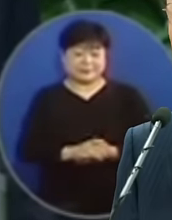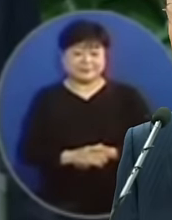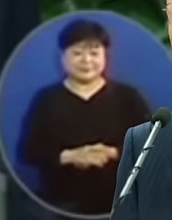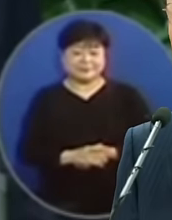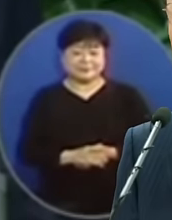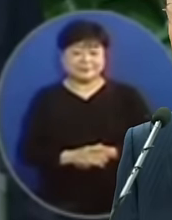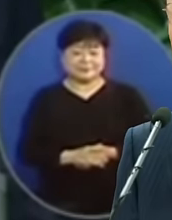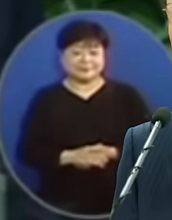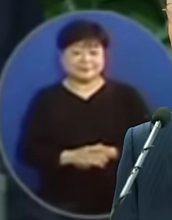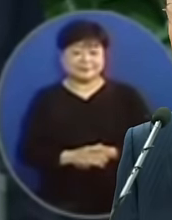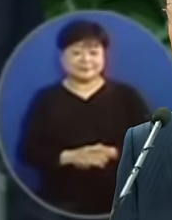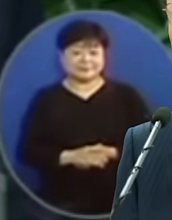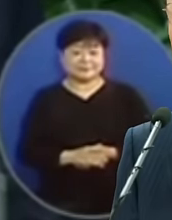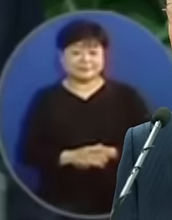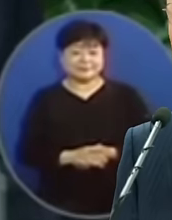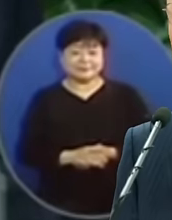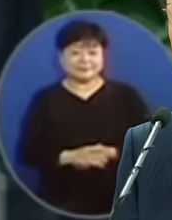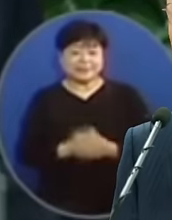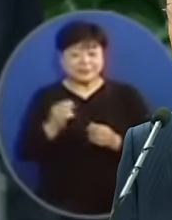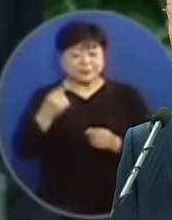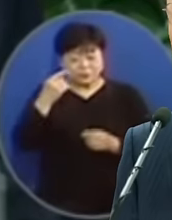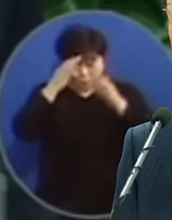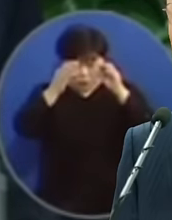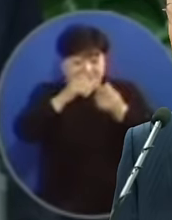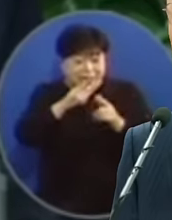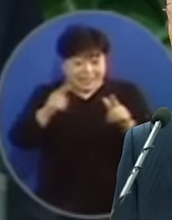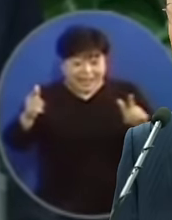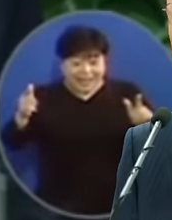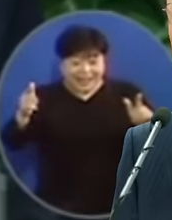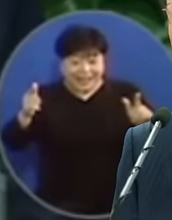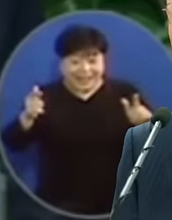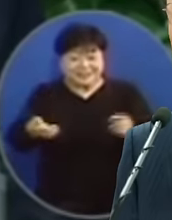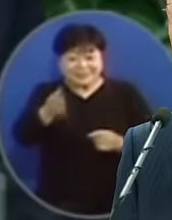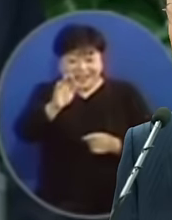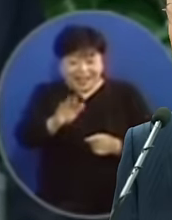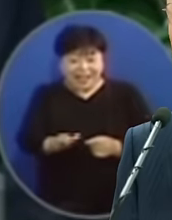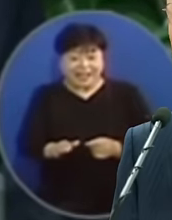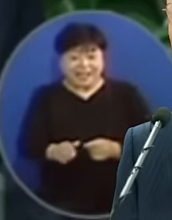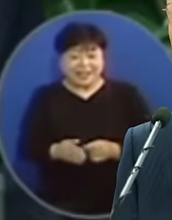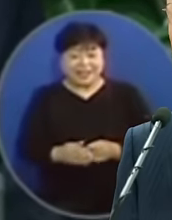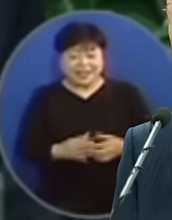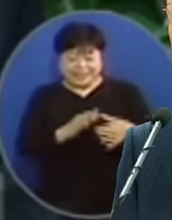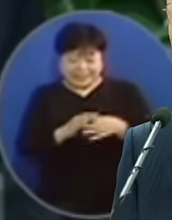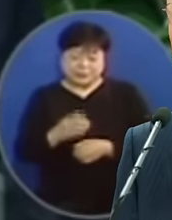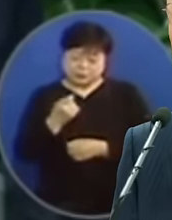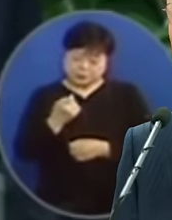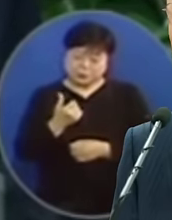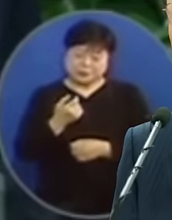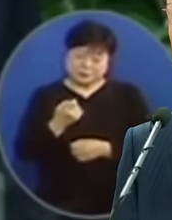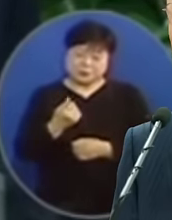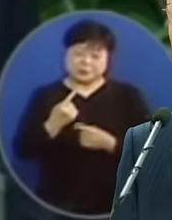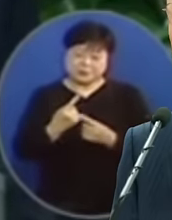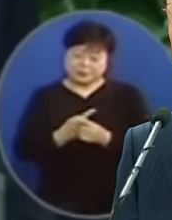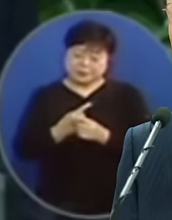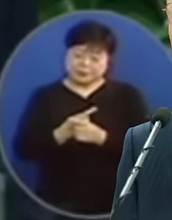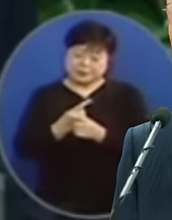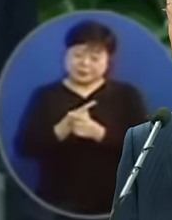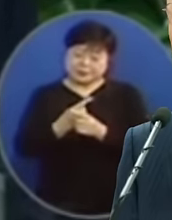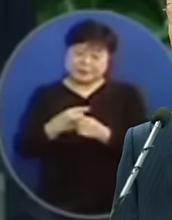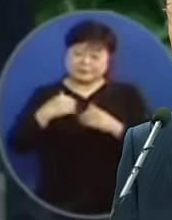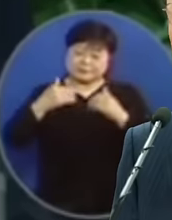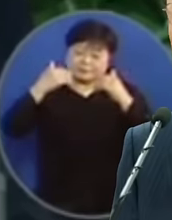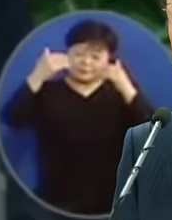있습니까? 사람의 눈에 안 보이면서도 그러나 계속해서 성장하고 장성하는